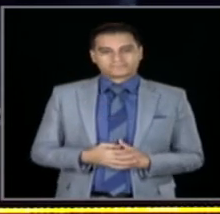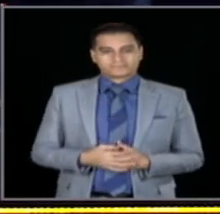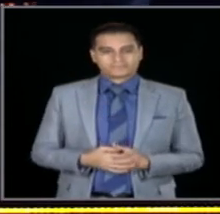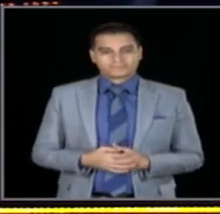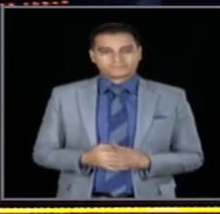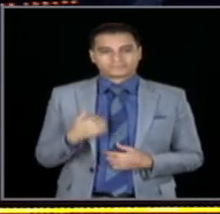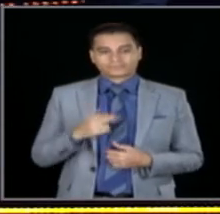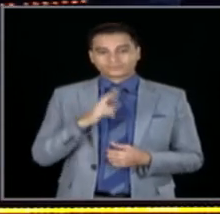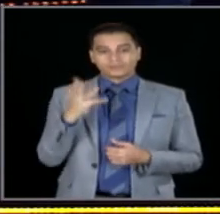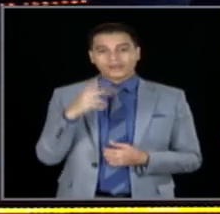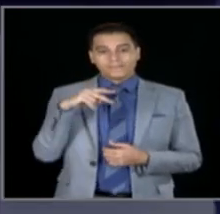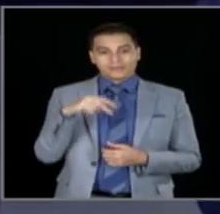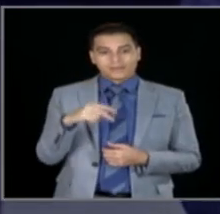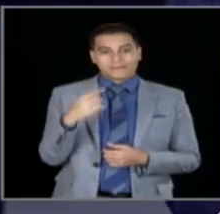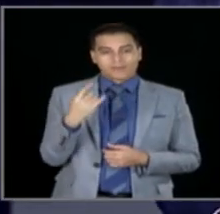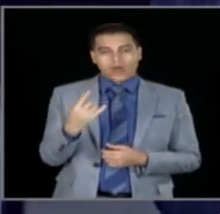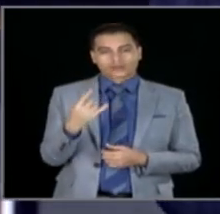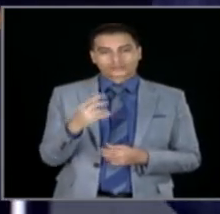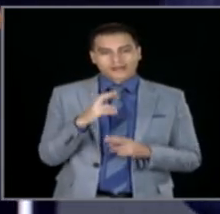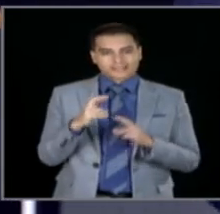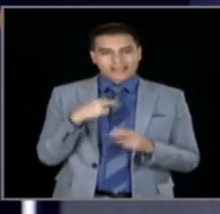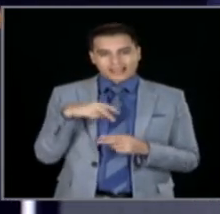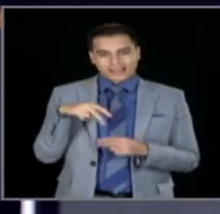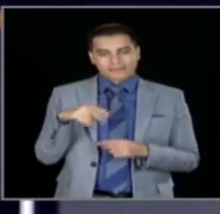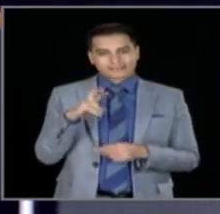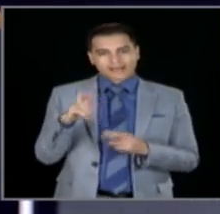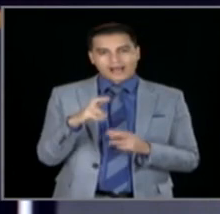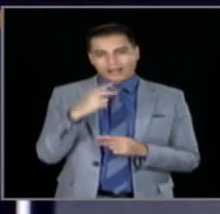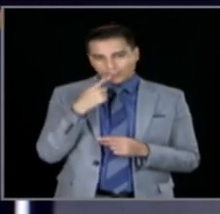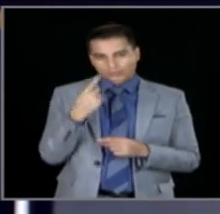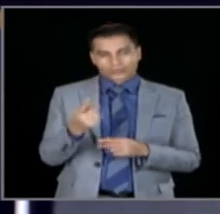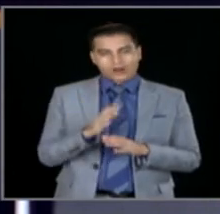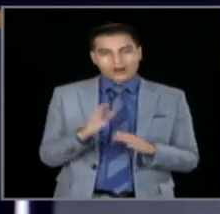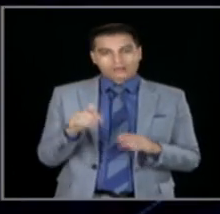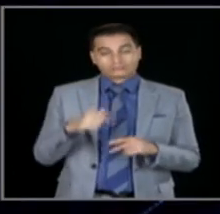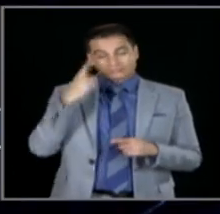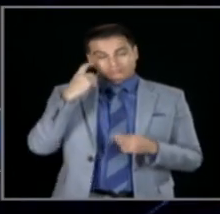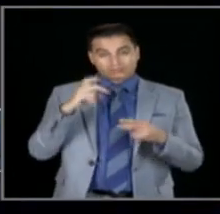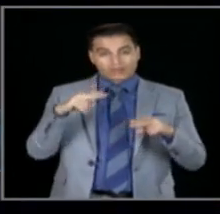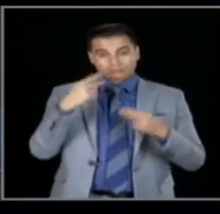انا سالت 8 اسئله من عشر تحت ضغط